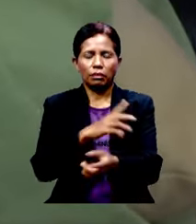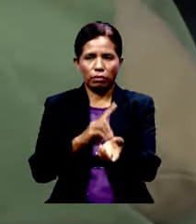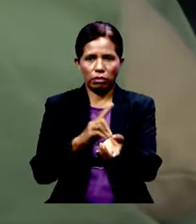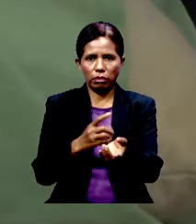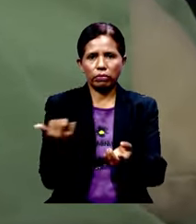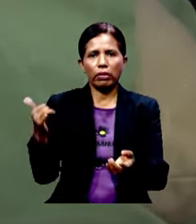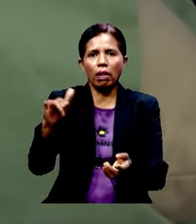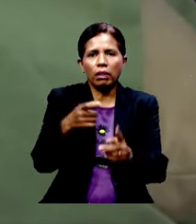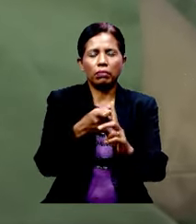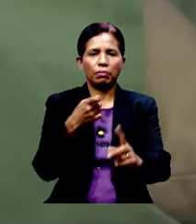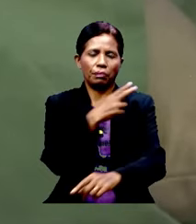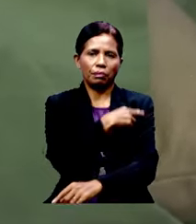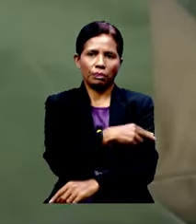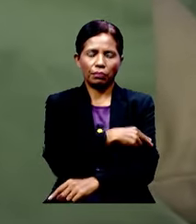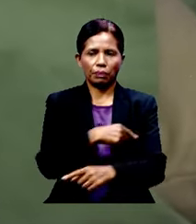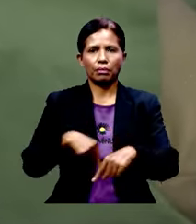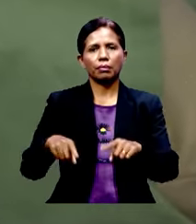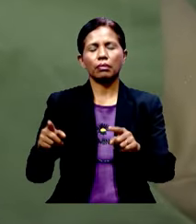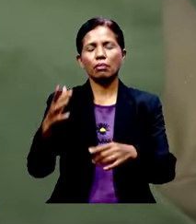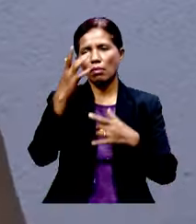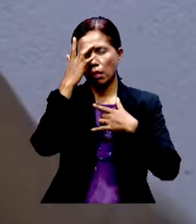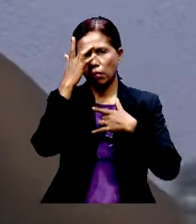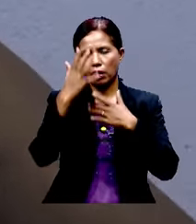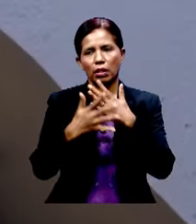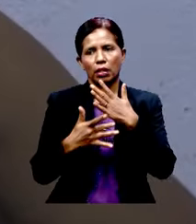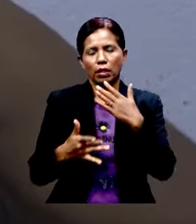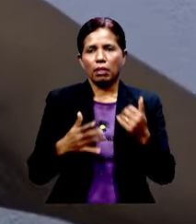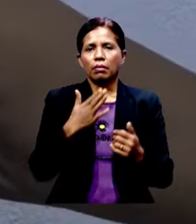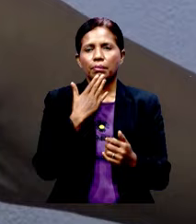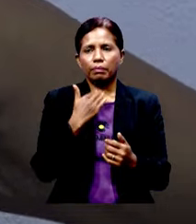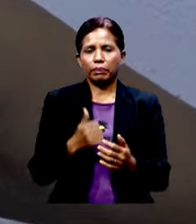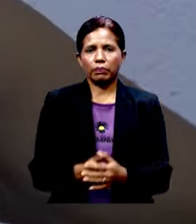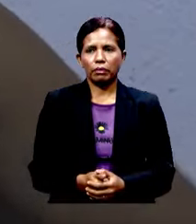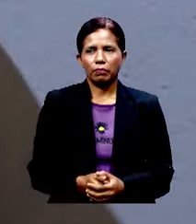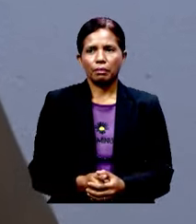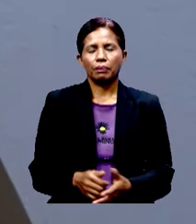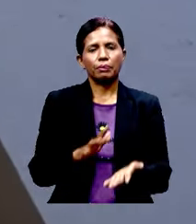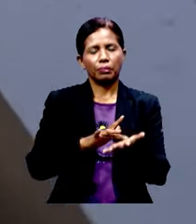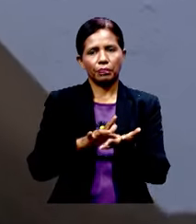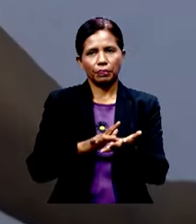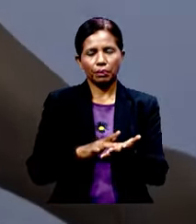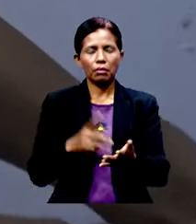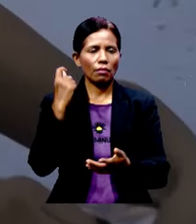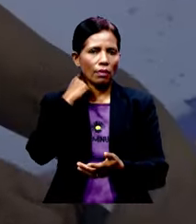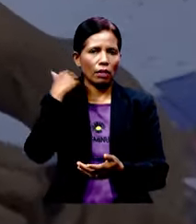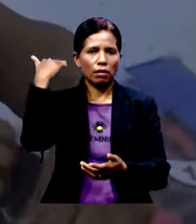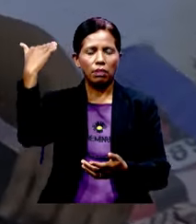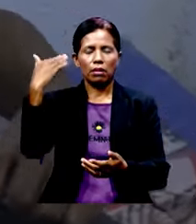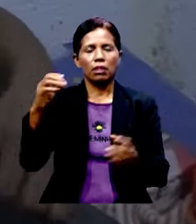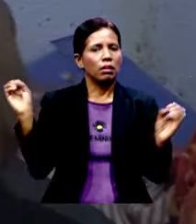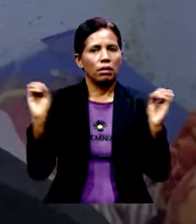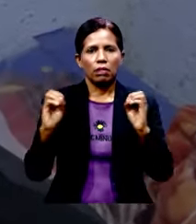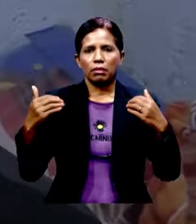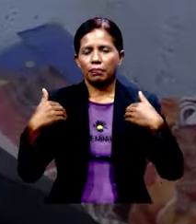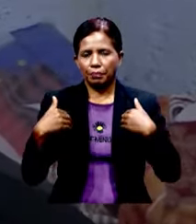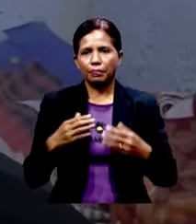e Hospital Nacional Baniamoras Diabetes ne. Mai be consulta hotu, ai moruk ba hipertensão no diabetes la iha, no